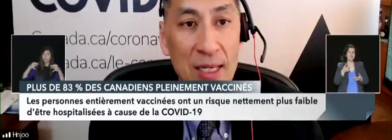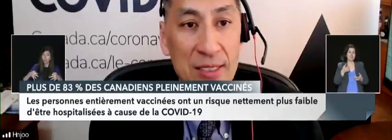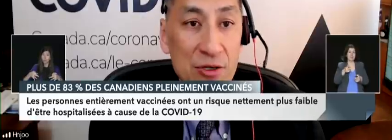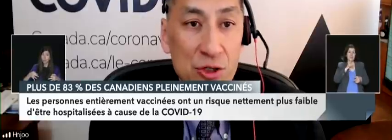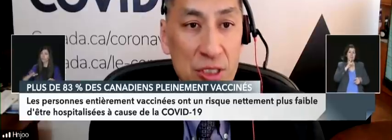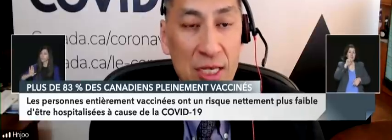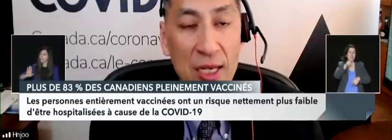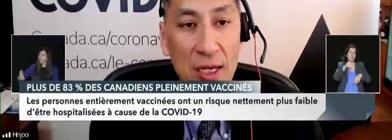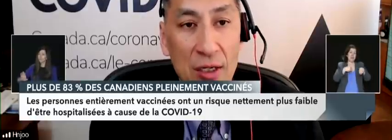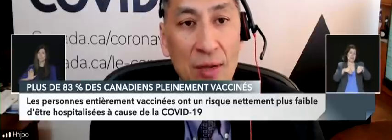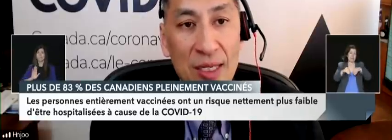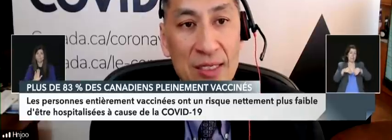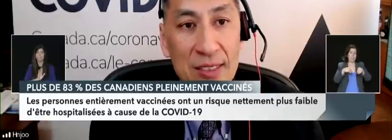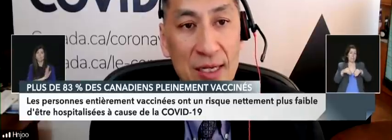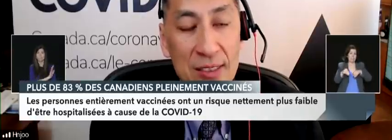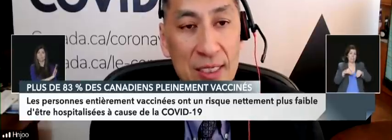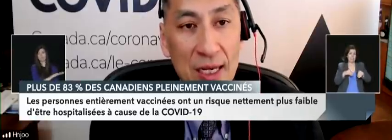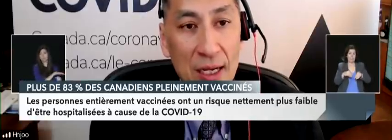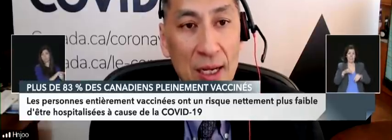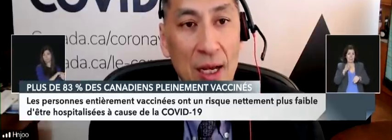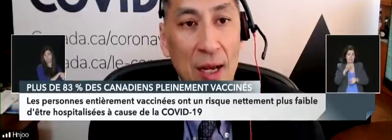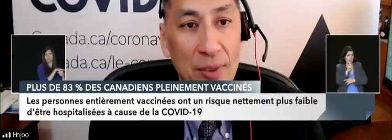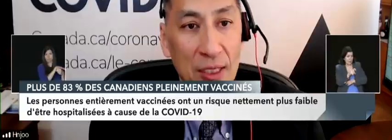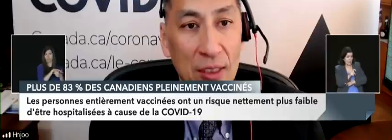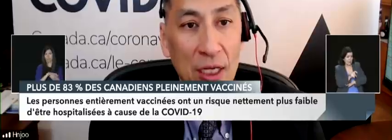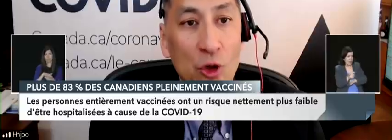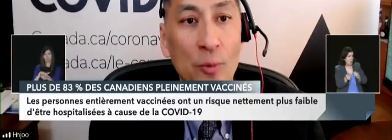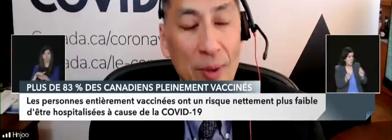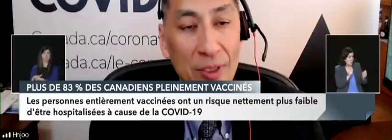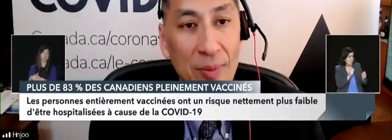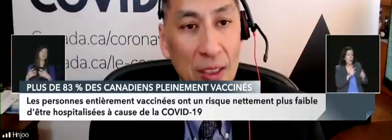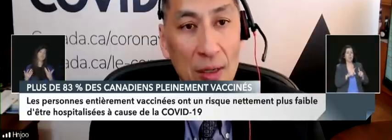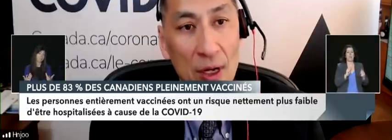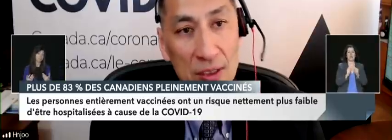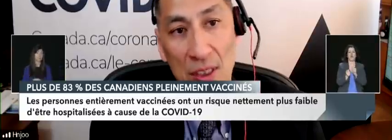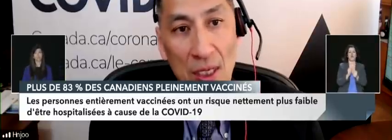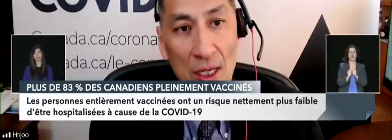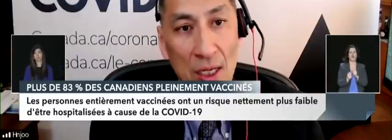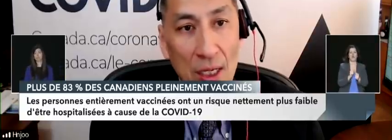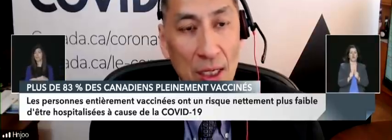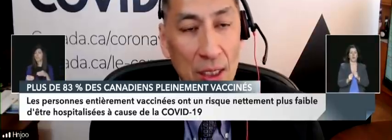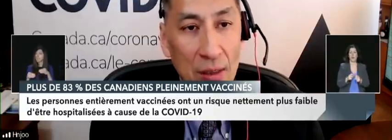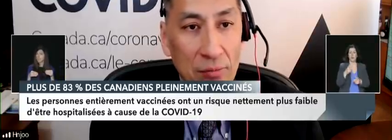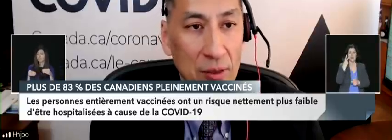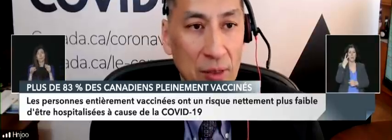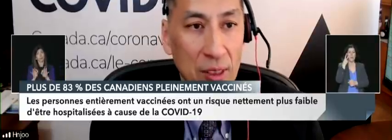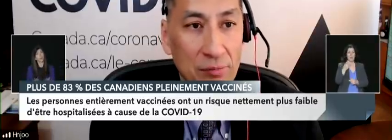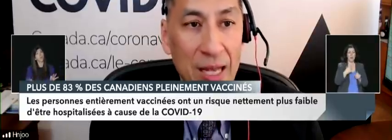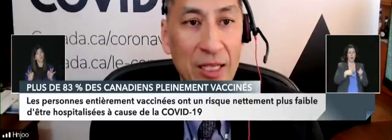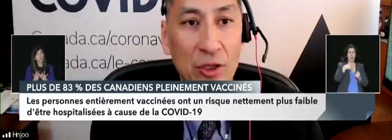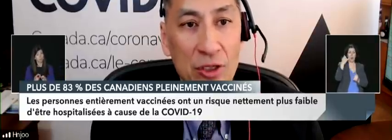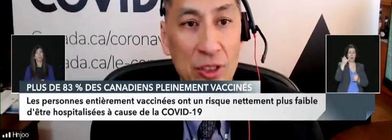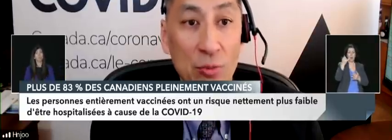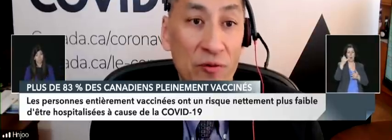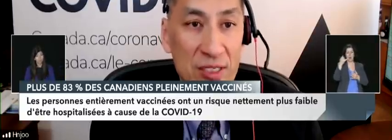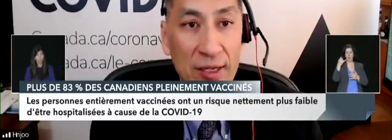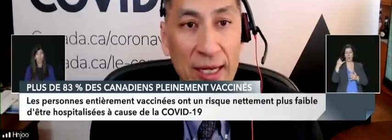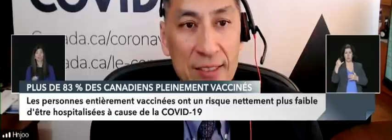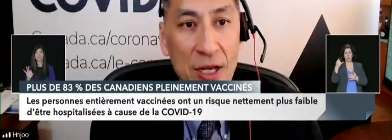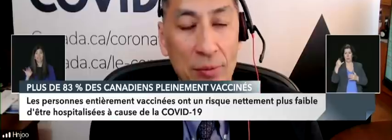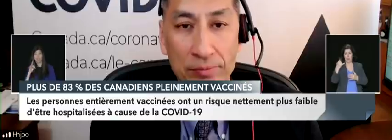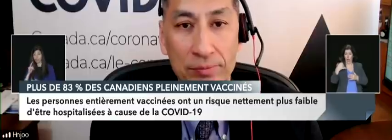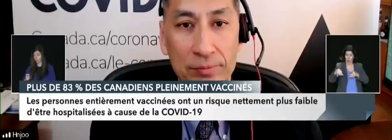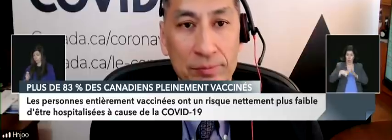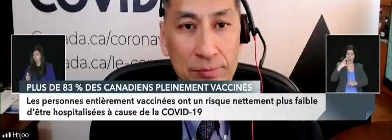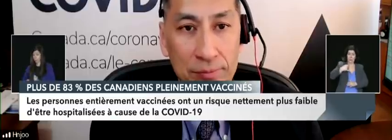et s'ajuster comme nécessaire si peut-être la coupe épidémique commence à aller dans une mauvaise